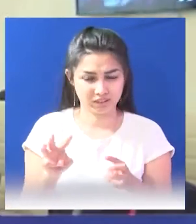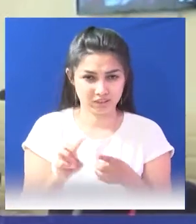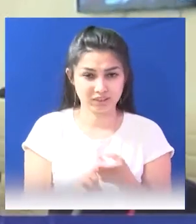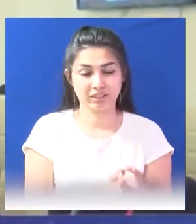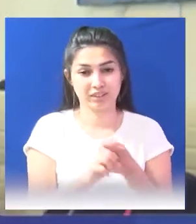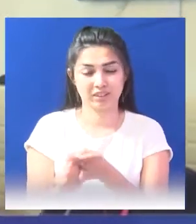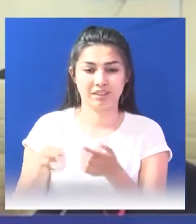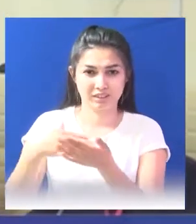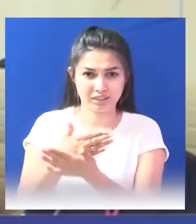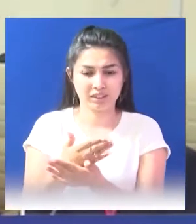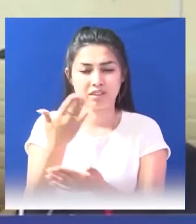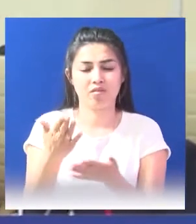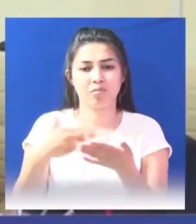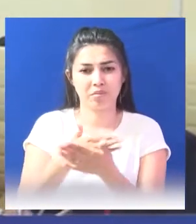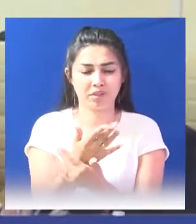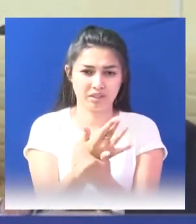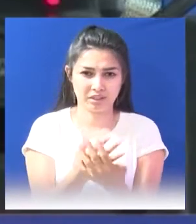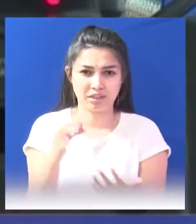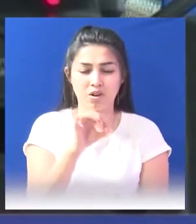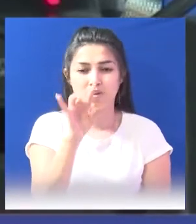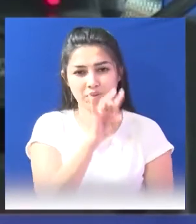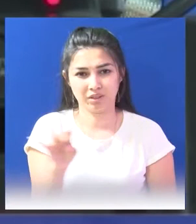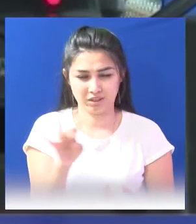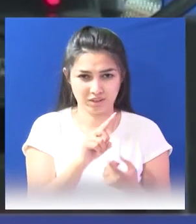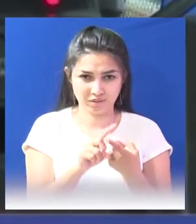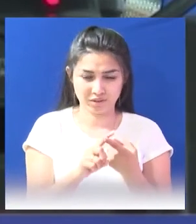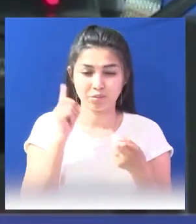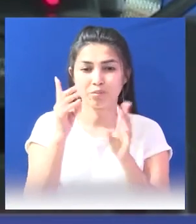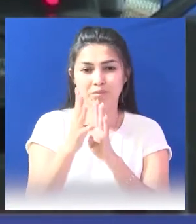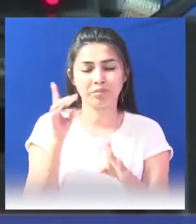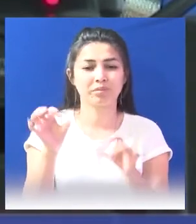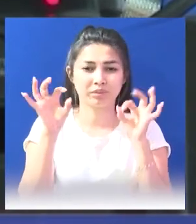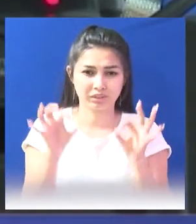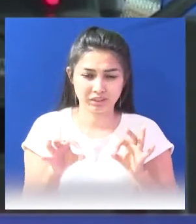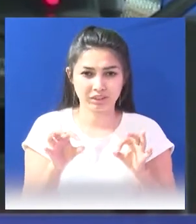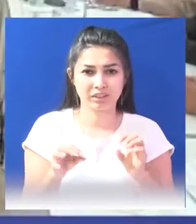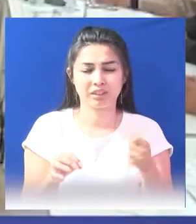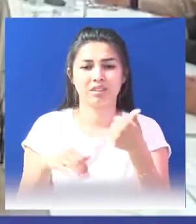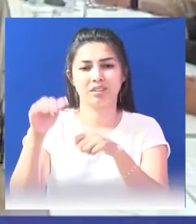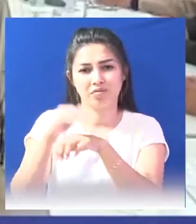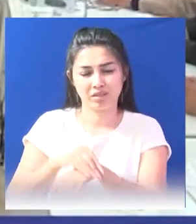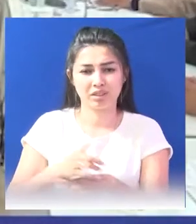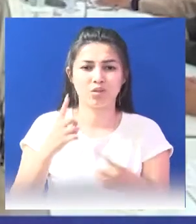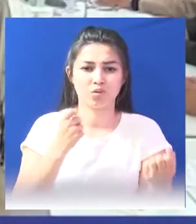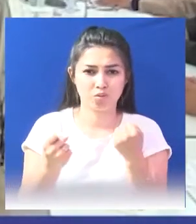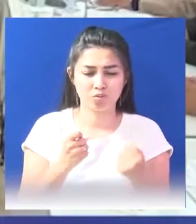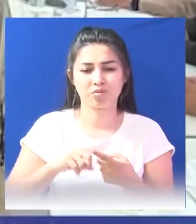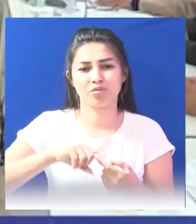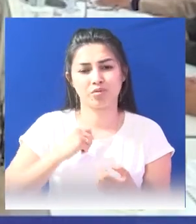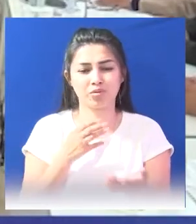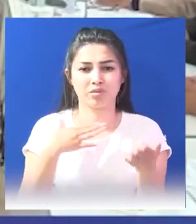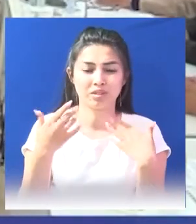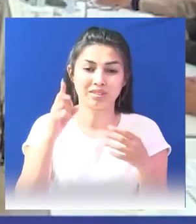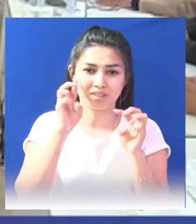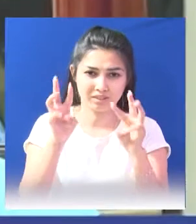этом направлении схожа и их политика в религиозной сфере. В свою очередь он отметил, что одним из факторов укрепления Содружество